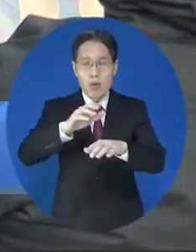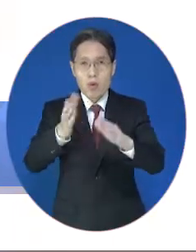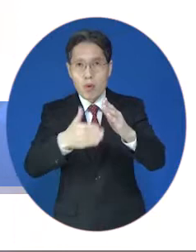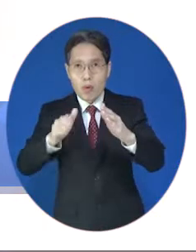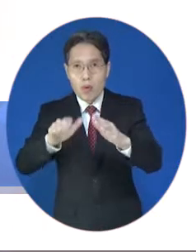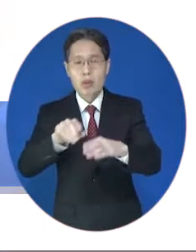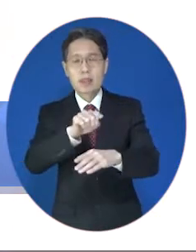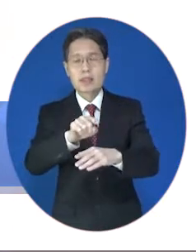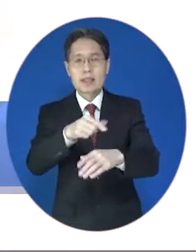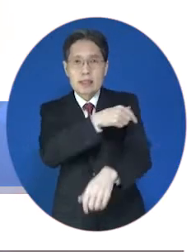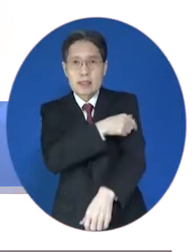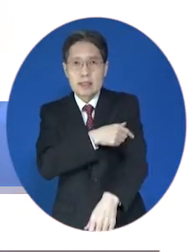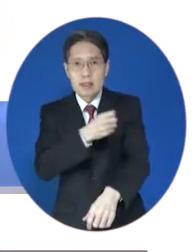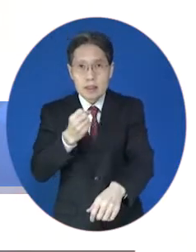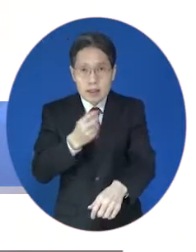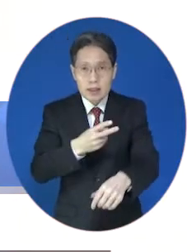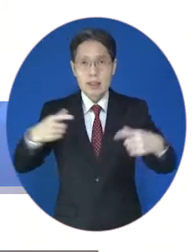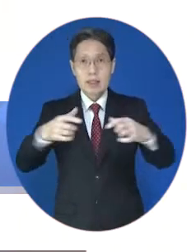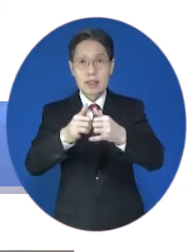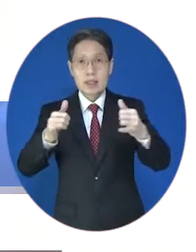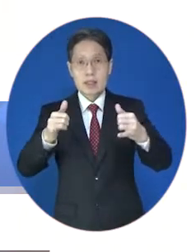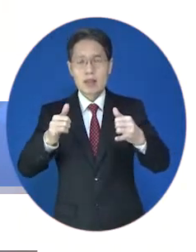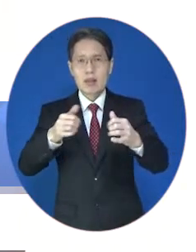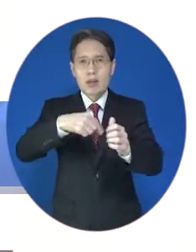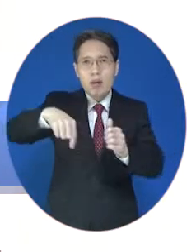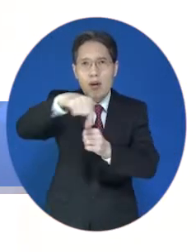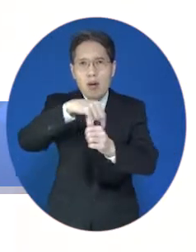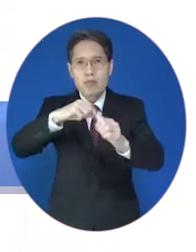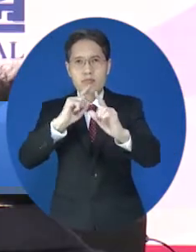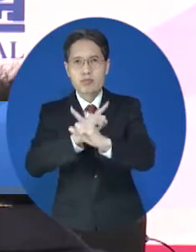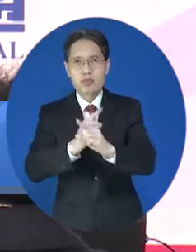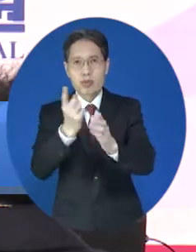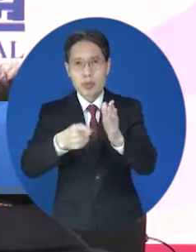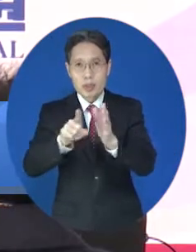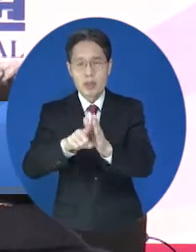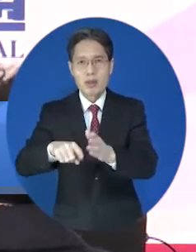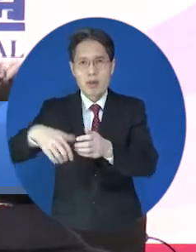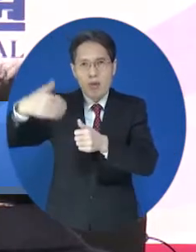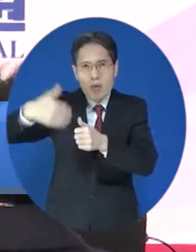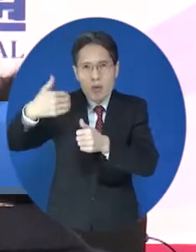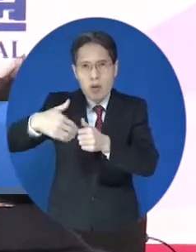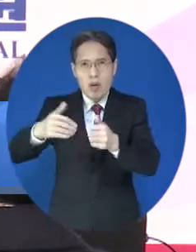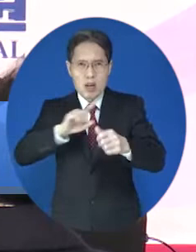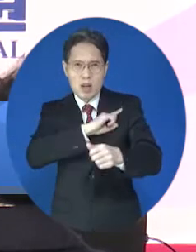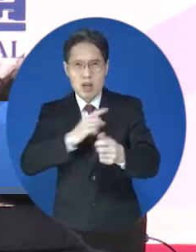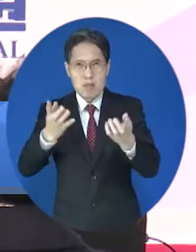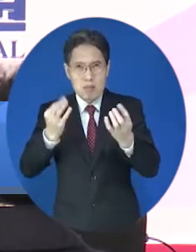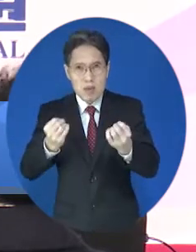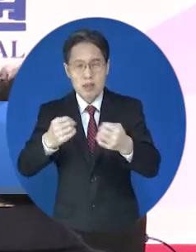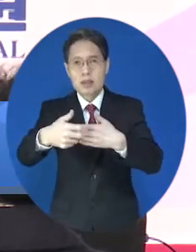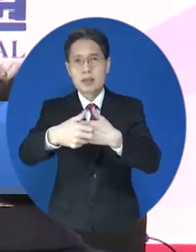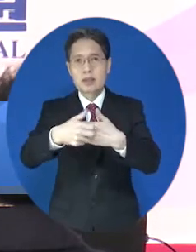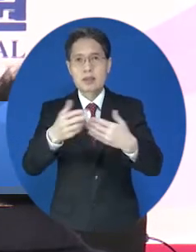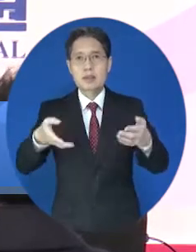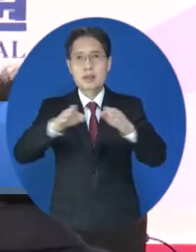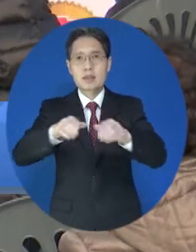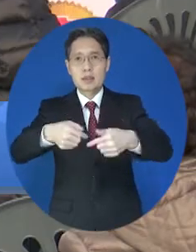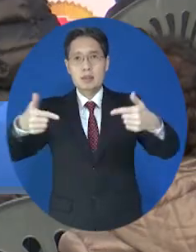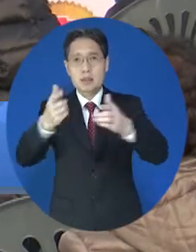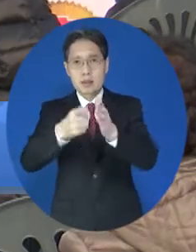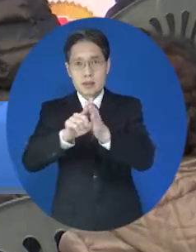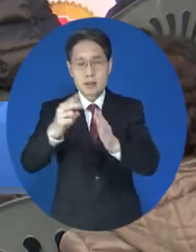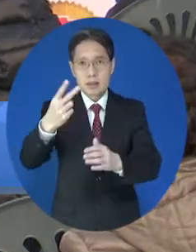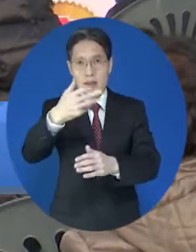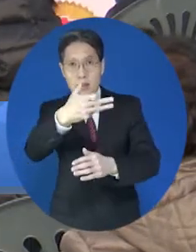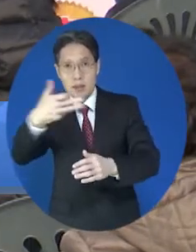주민들의 정주여건 개선 사항으로 요구가 가장 많았던 의료 시설 확충을 위해 2018년부터